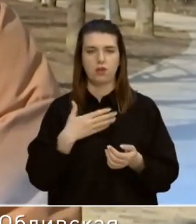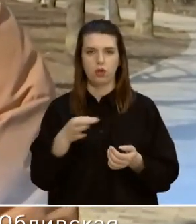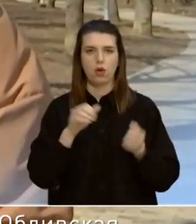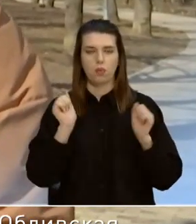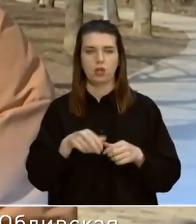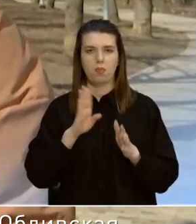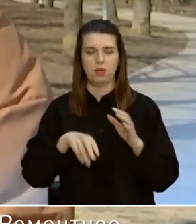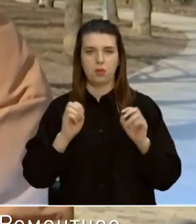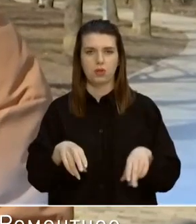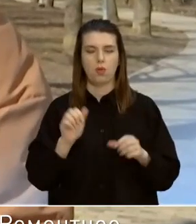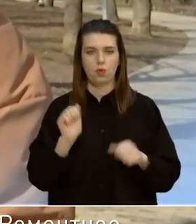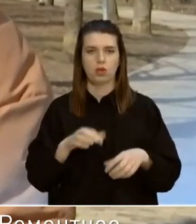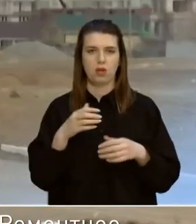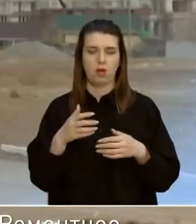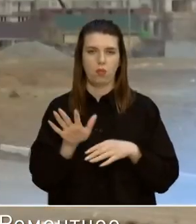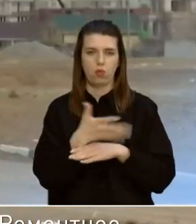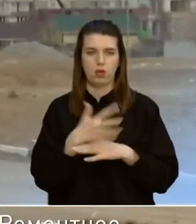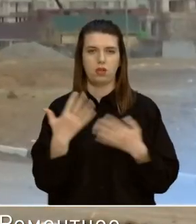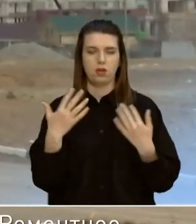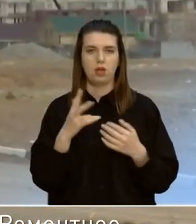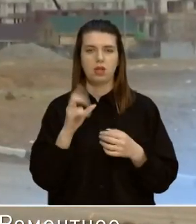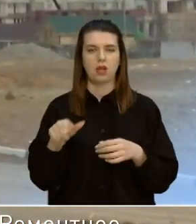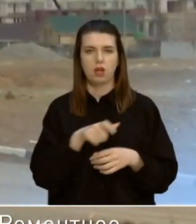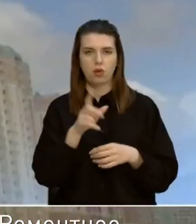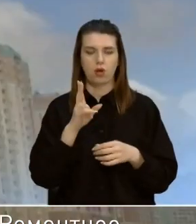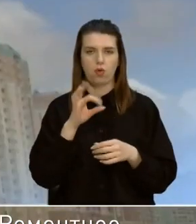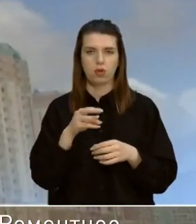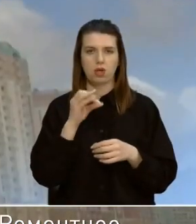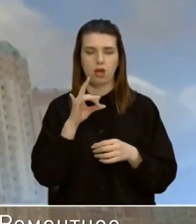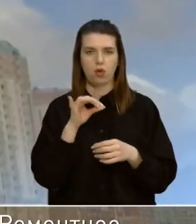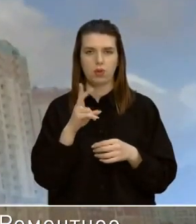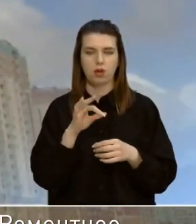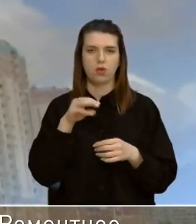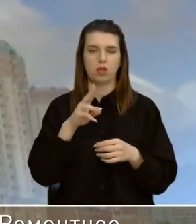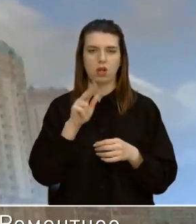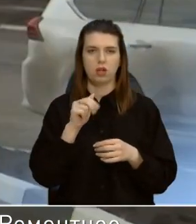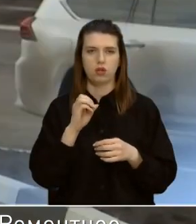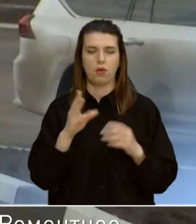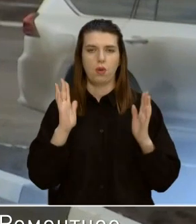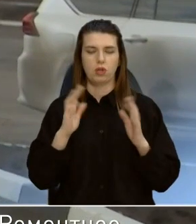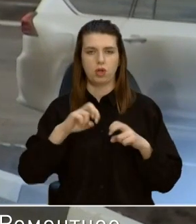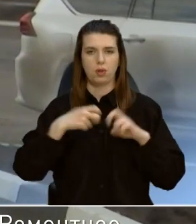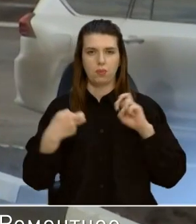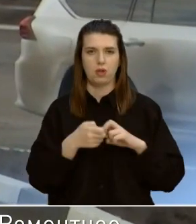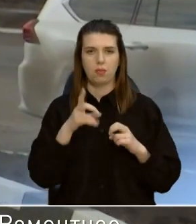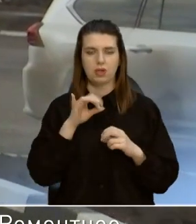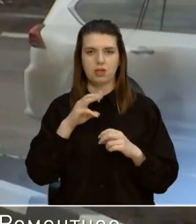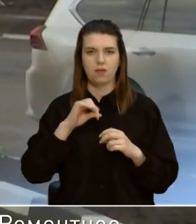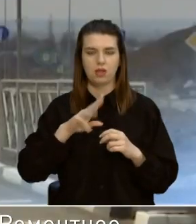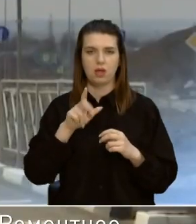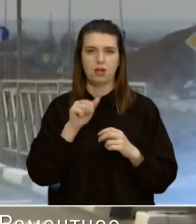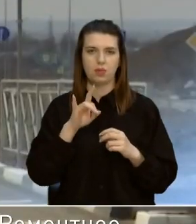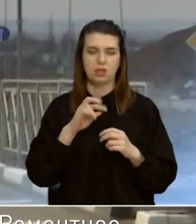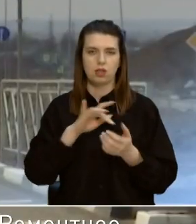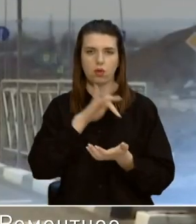района могут безопасно и спокойно здесь проводить время. А вот на дорогах от улицы Еременко до улицы Ткачева большие проблемы. Представители